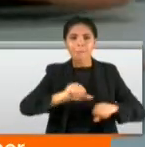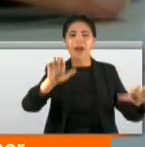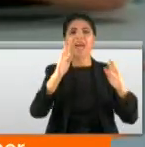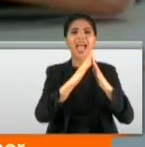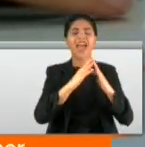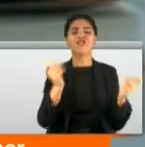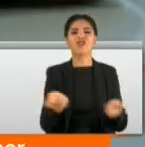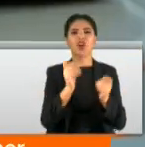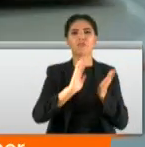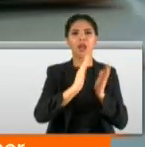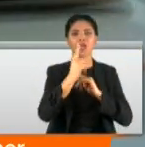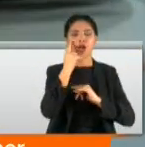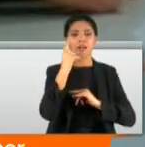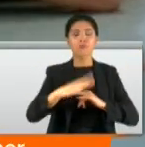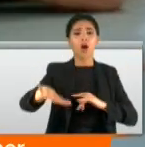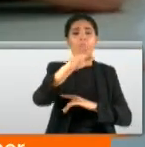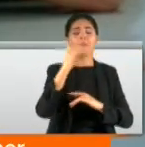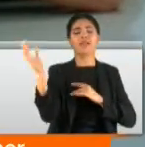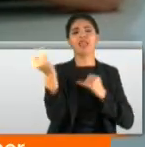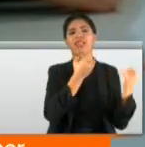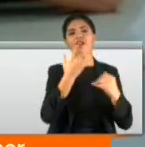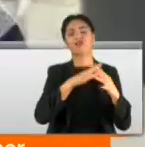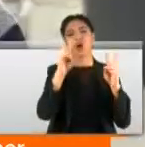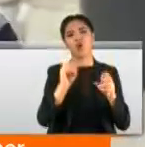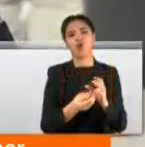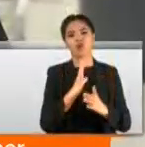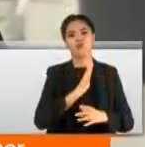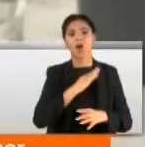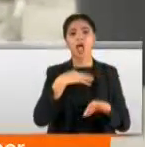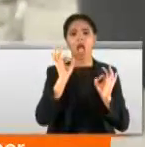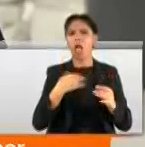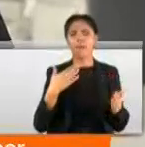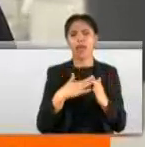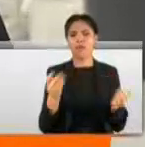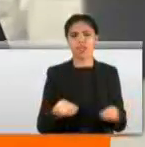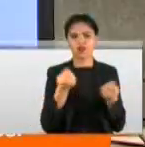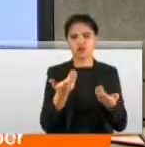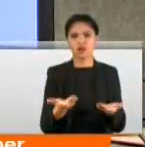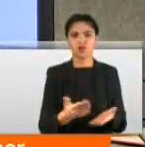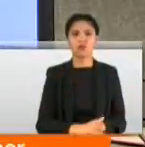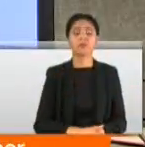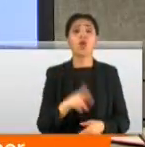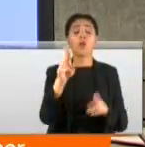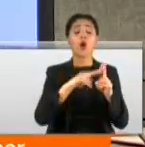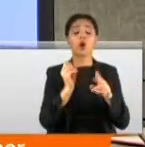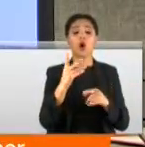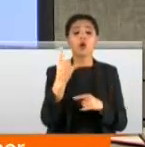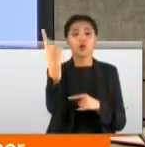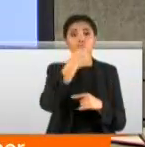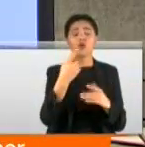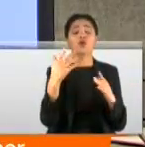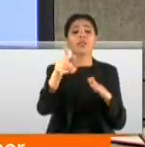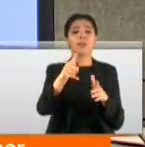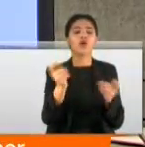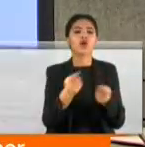evlenme sahip kavramı tartışmaları da beraberinde getirdi de çalışın sebebi ofiste